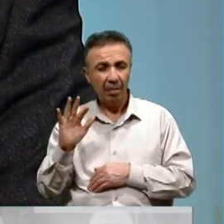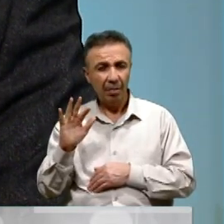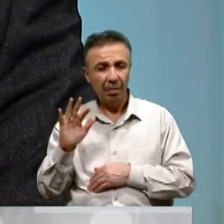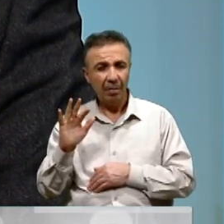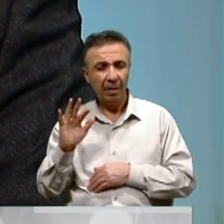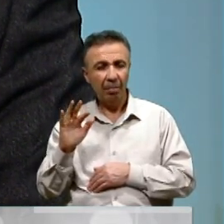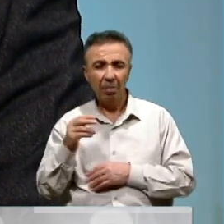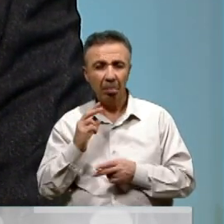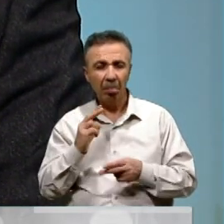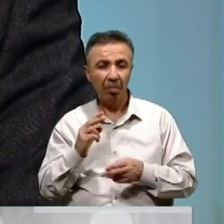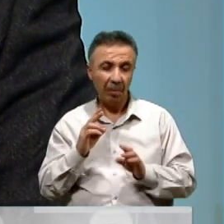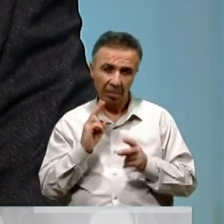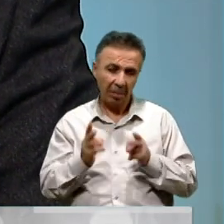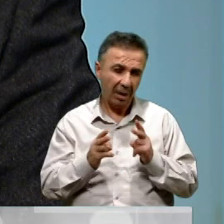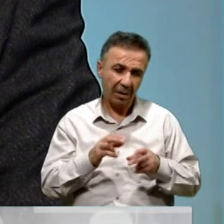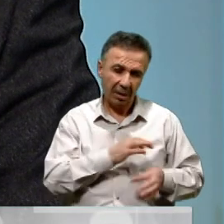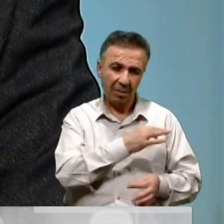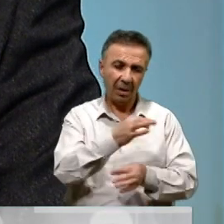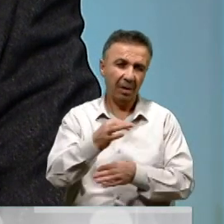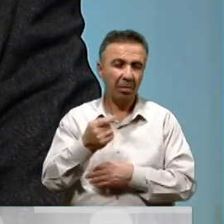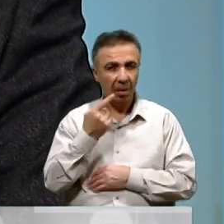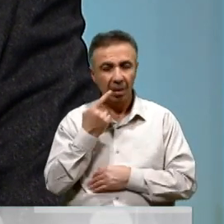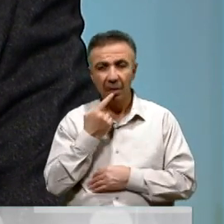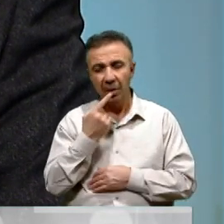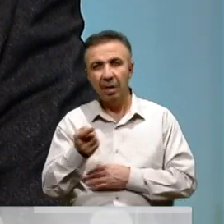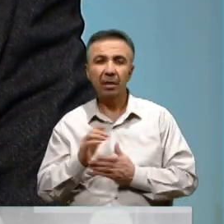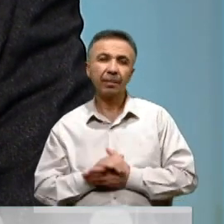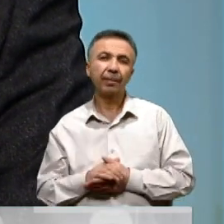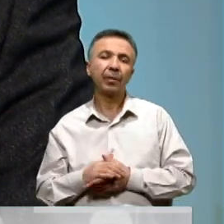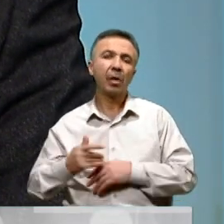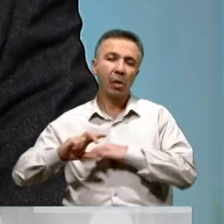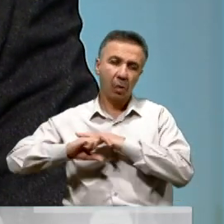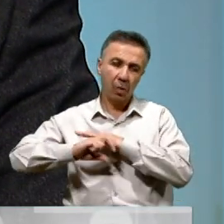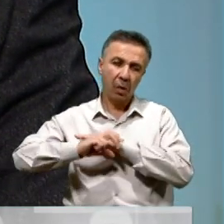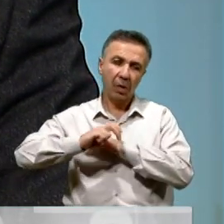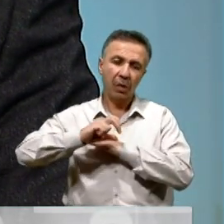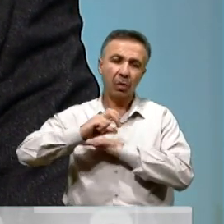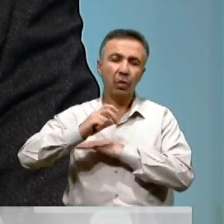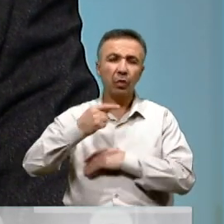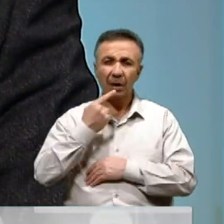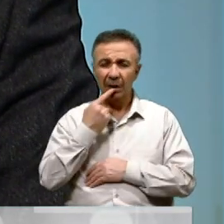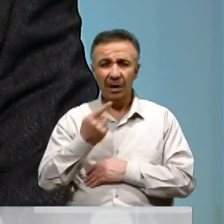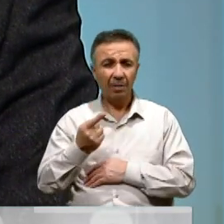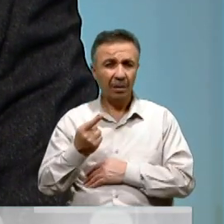kalkmış, onlar diyorlar ki, efendim güneşin doğuşu dediğimiz şuruk,